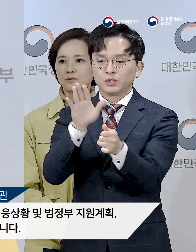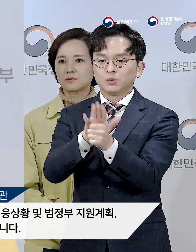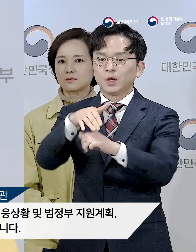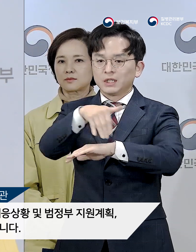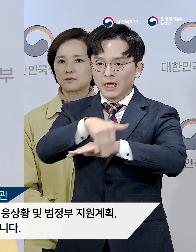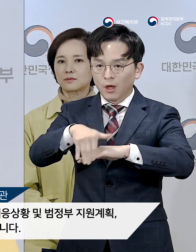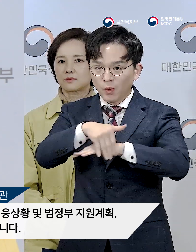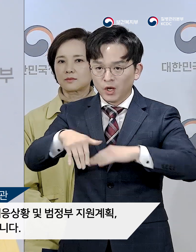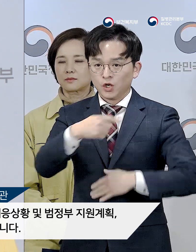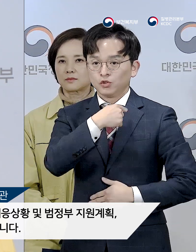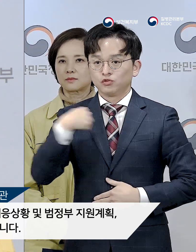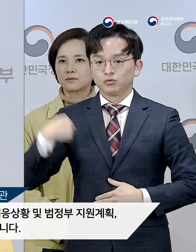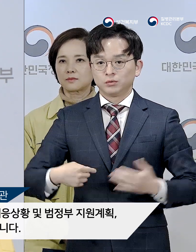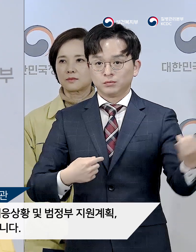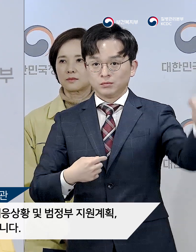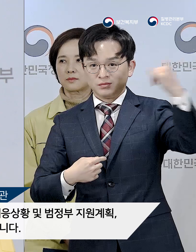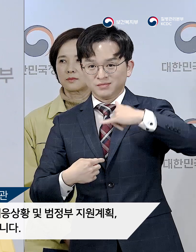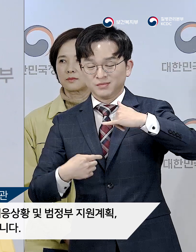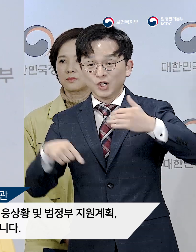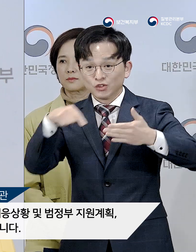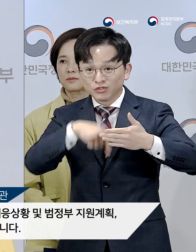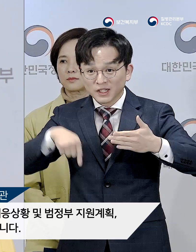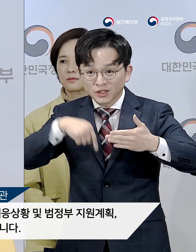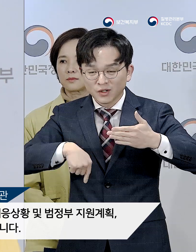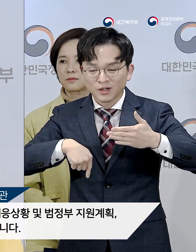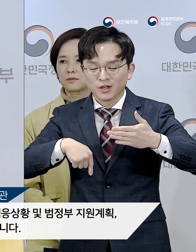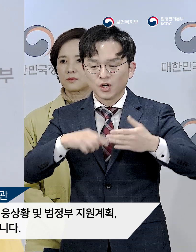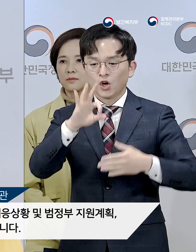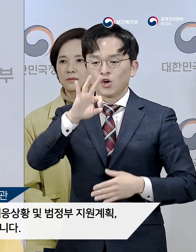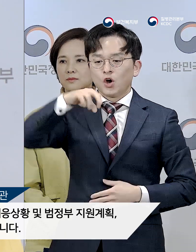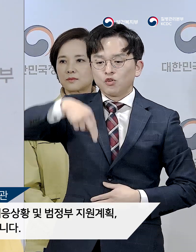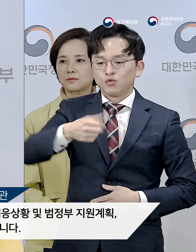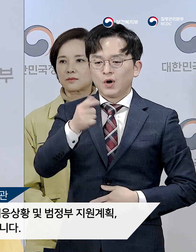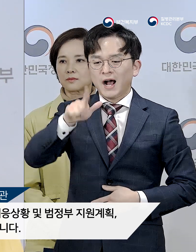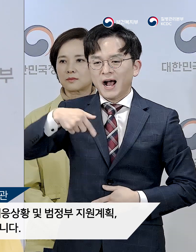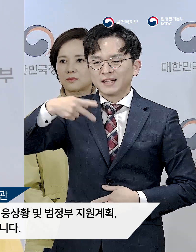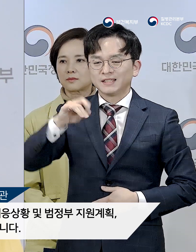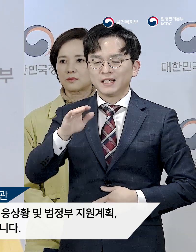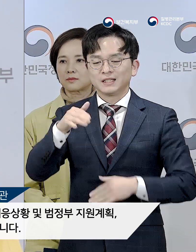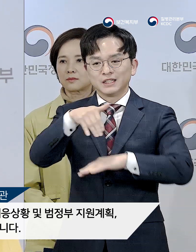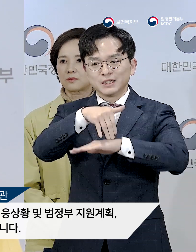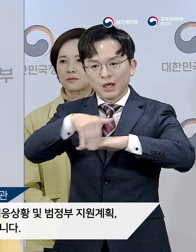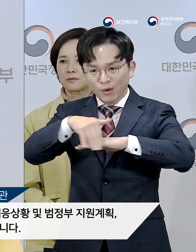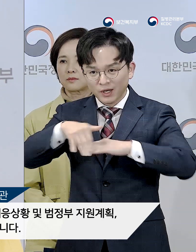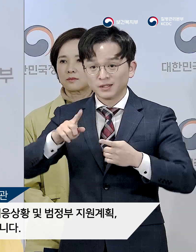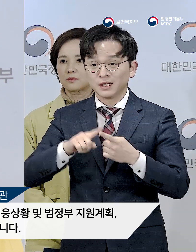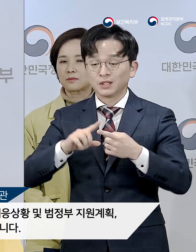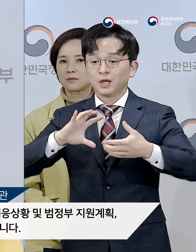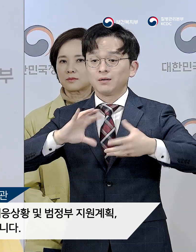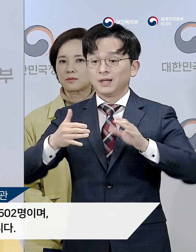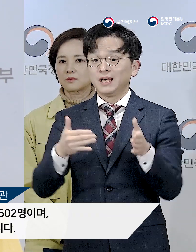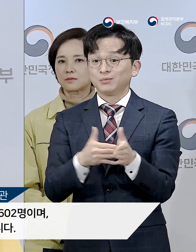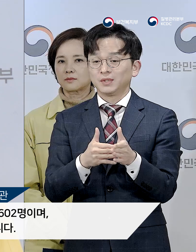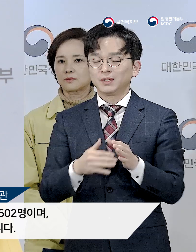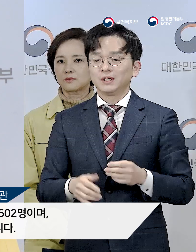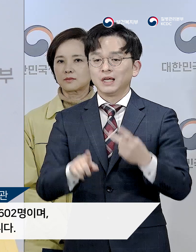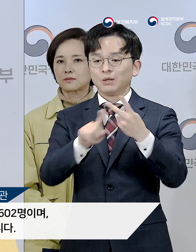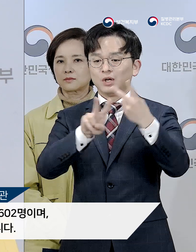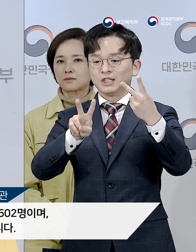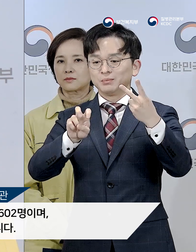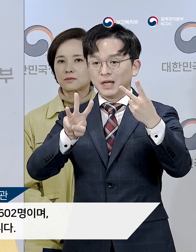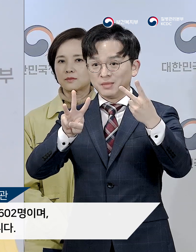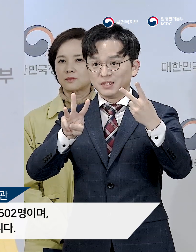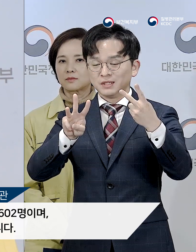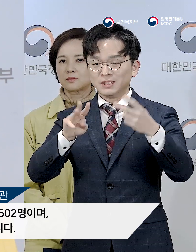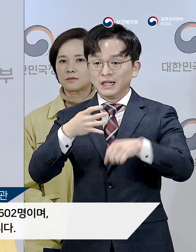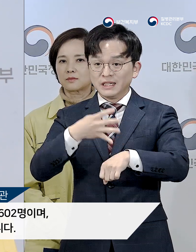지원 계획, 중국 입국 유학생 보호 관리 방안 등을 논의하였습니다. 2월 23일